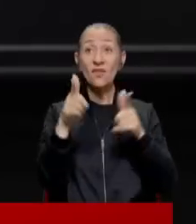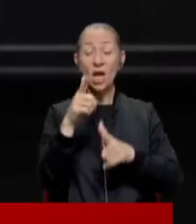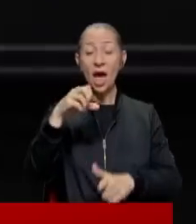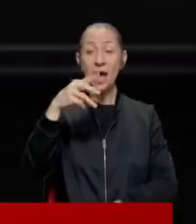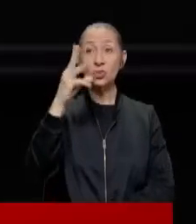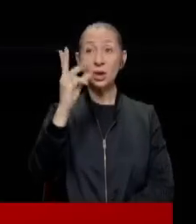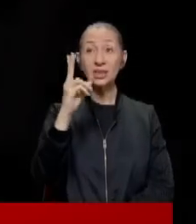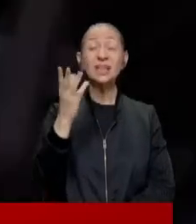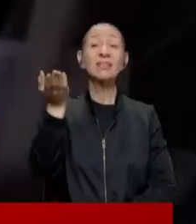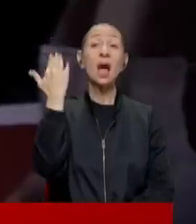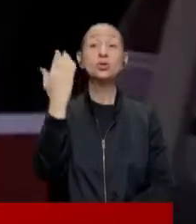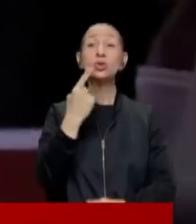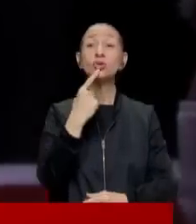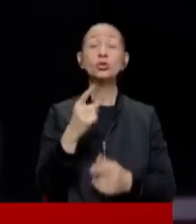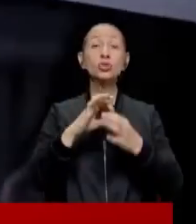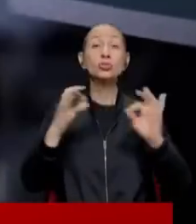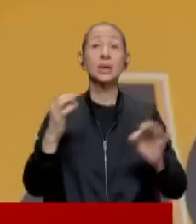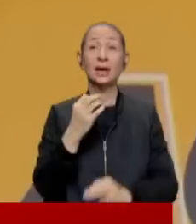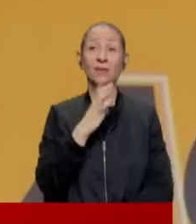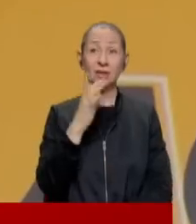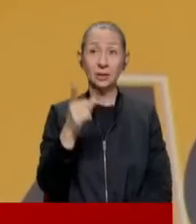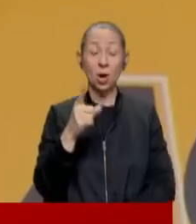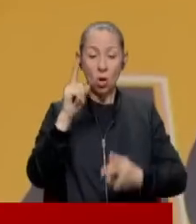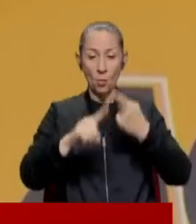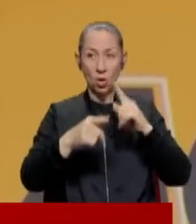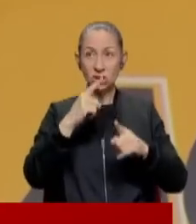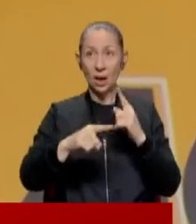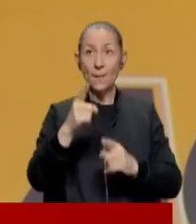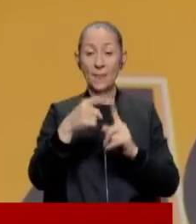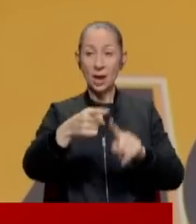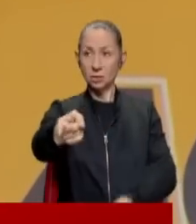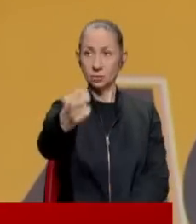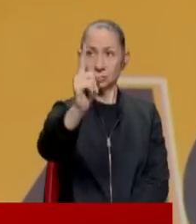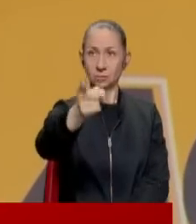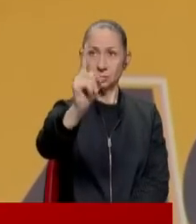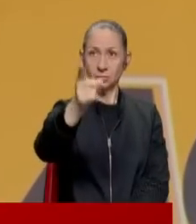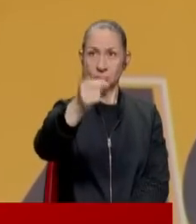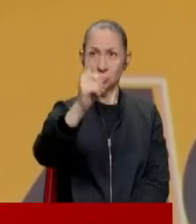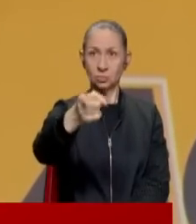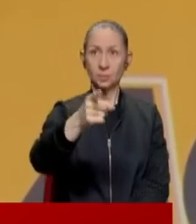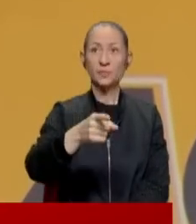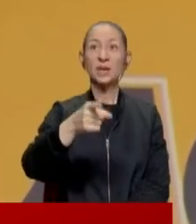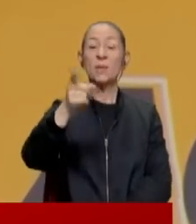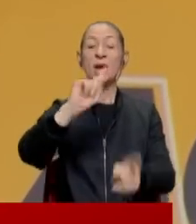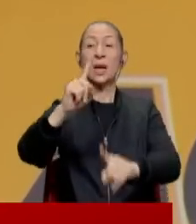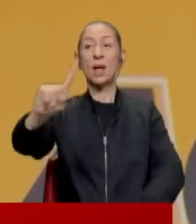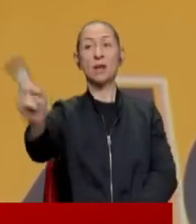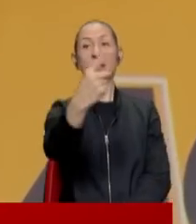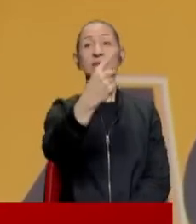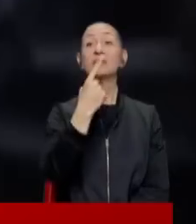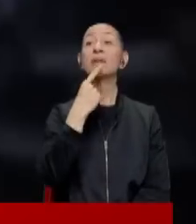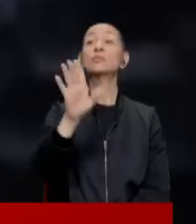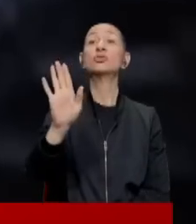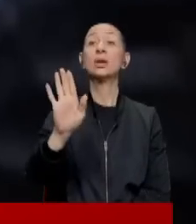Erdoğan'ın daha önce söylediği sözlere yer verildi siyasetçi parmağını uzatıp şunu yargılayın